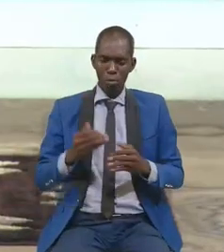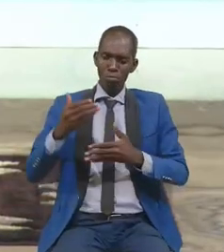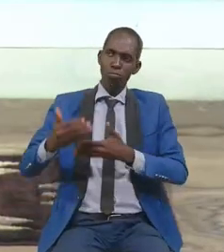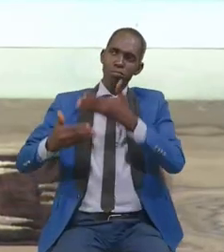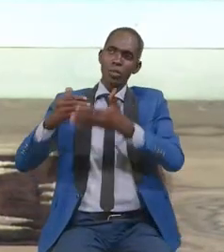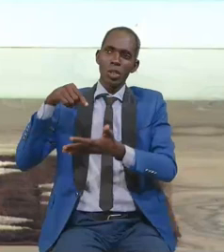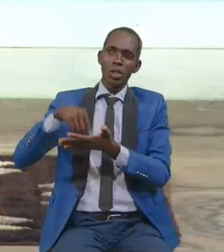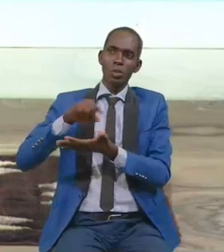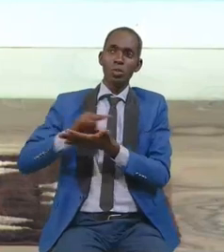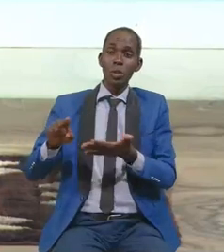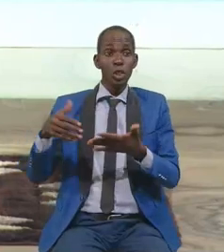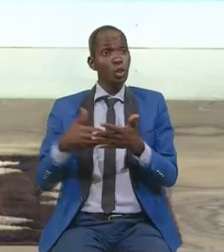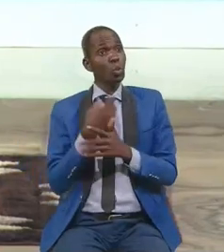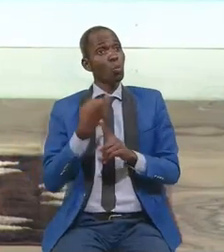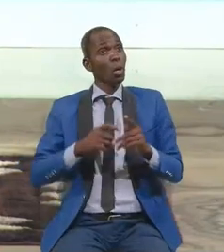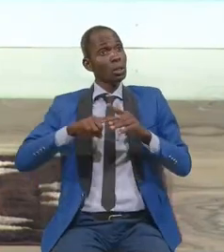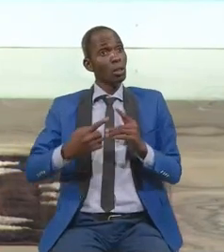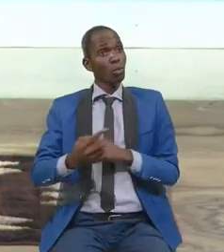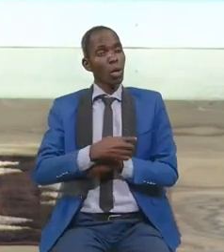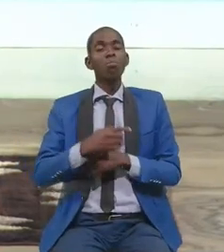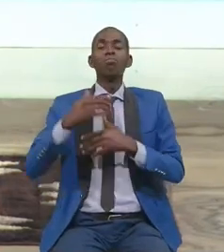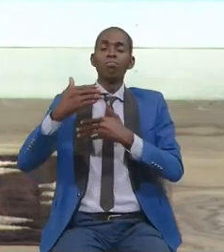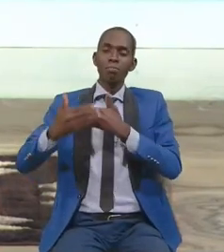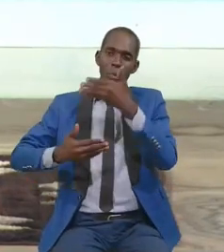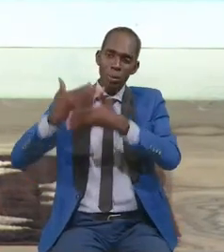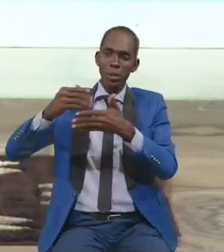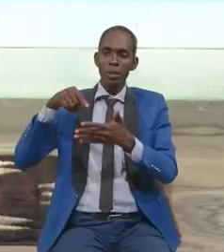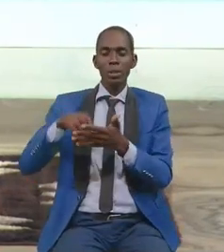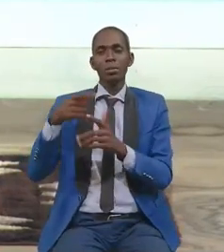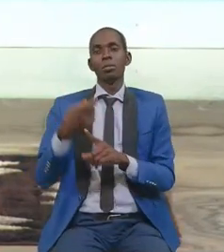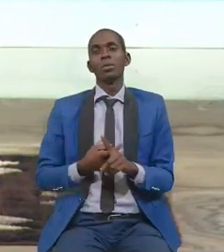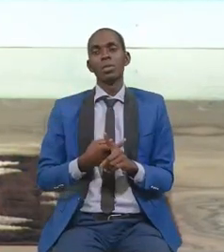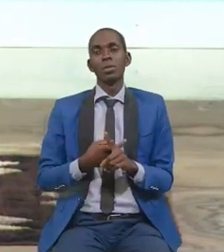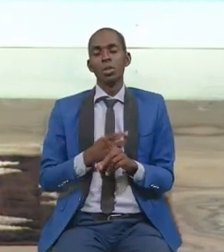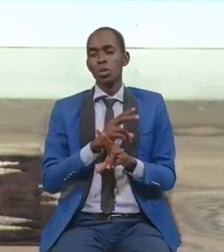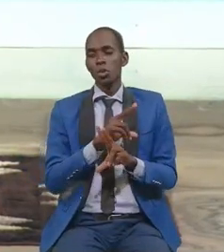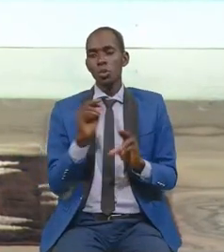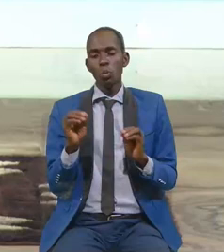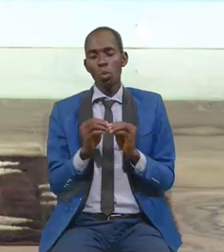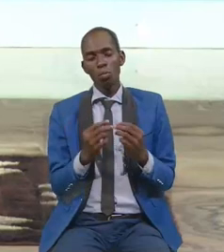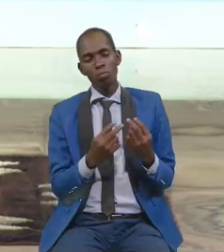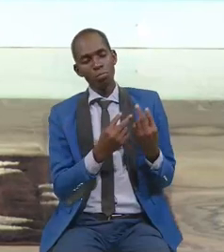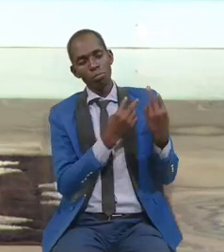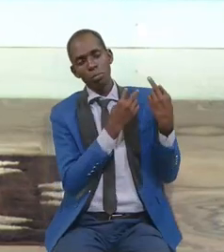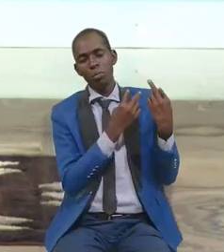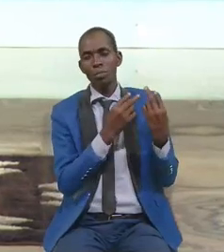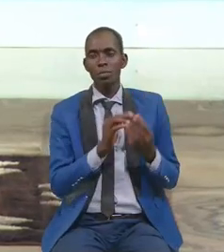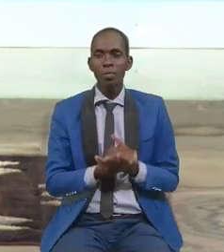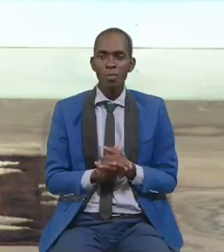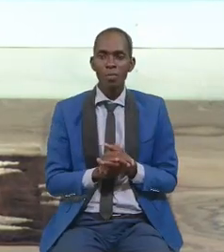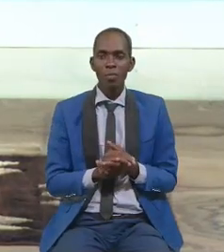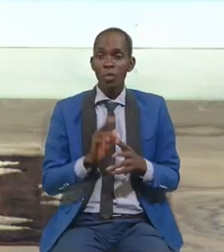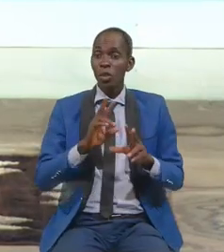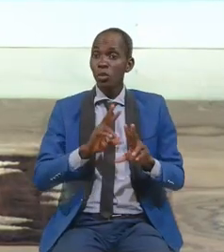jour, le progrès cette semaine a commencé par la première semaine du mois, que le progrès